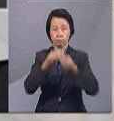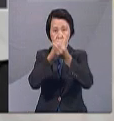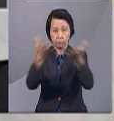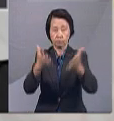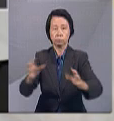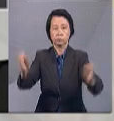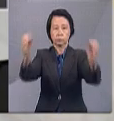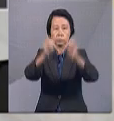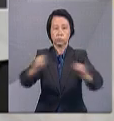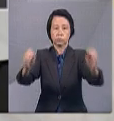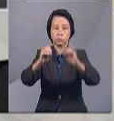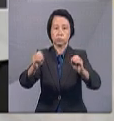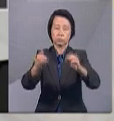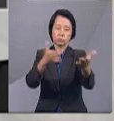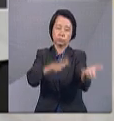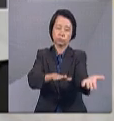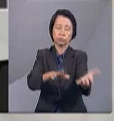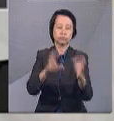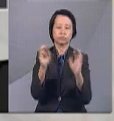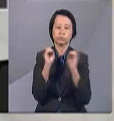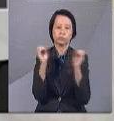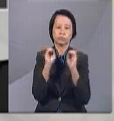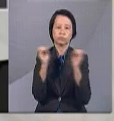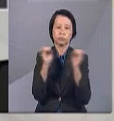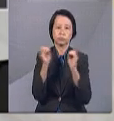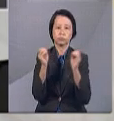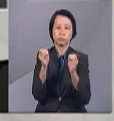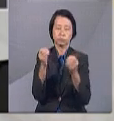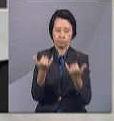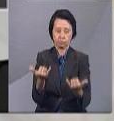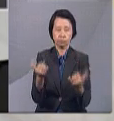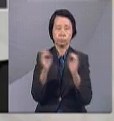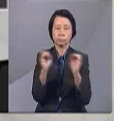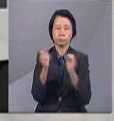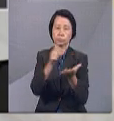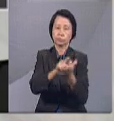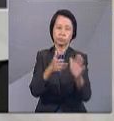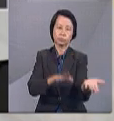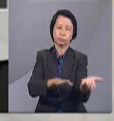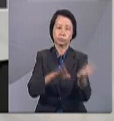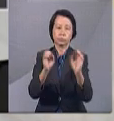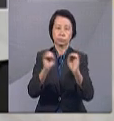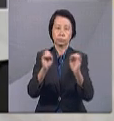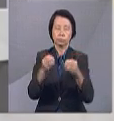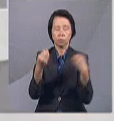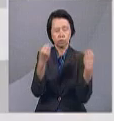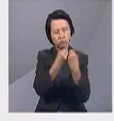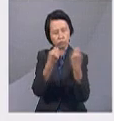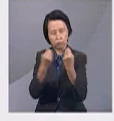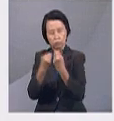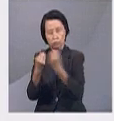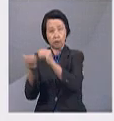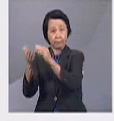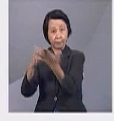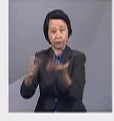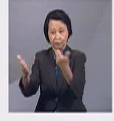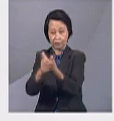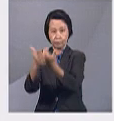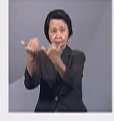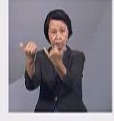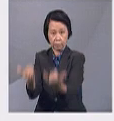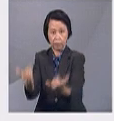tiada kisah kematian berkaitan dengan komik 19 dilaporkan hari ini justru jumlah kini t-cash kematian kowe